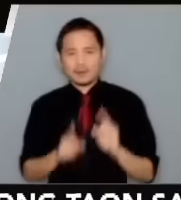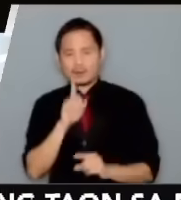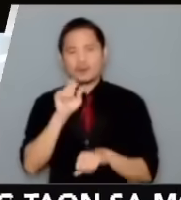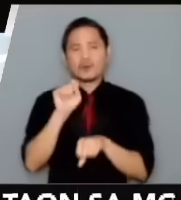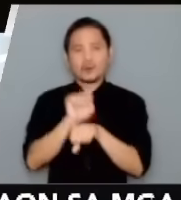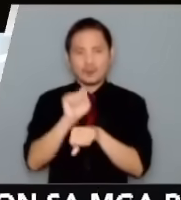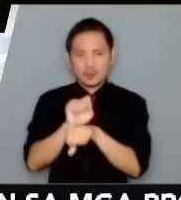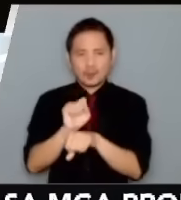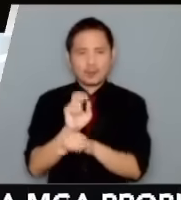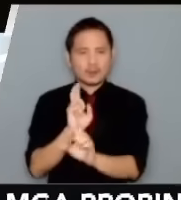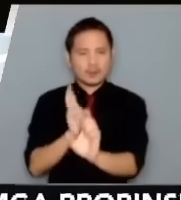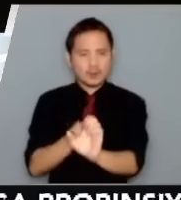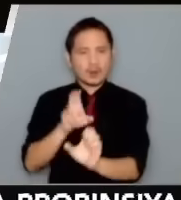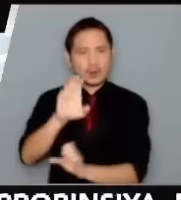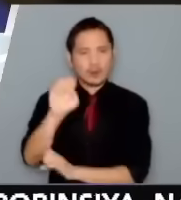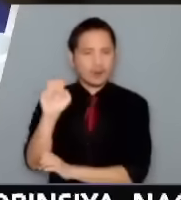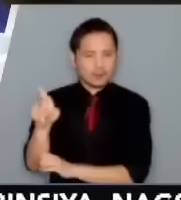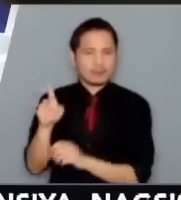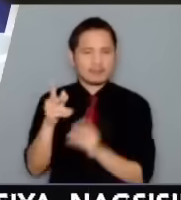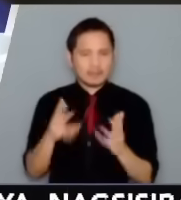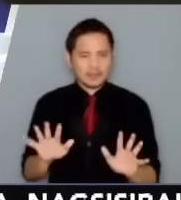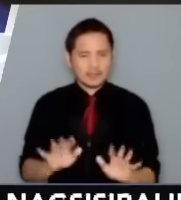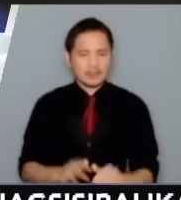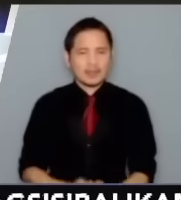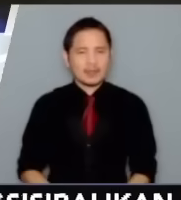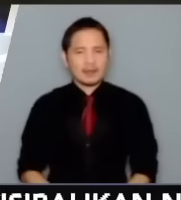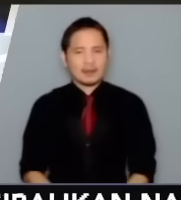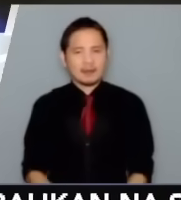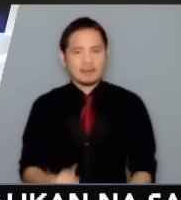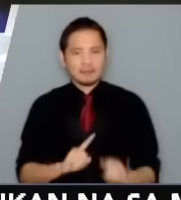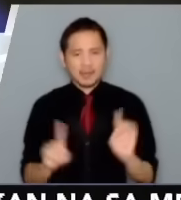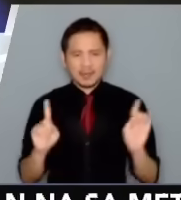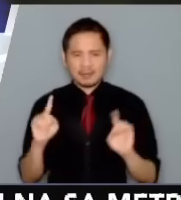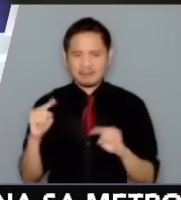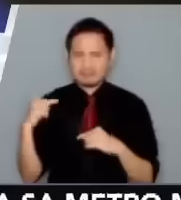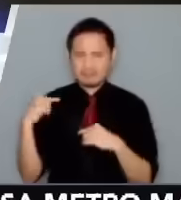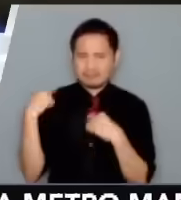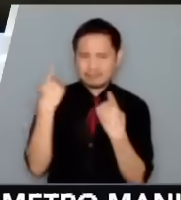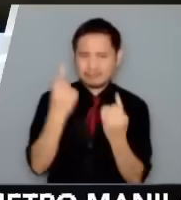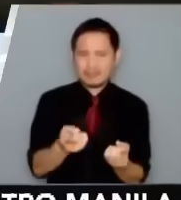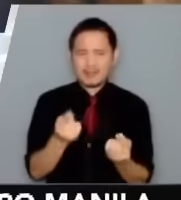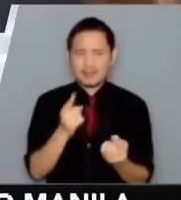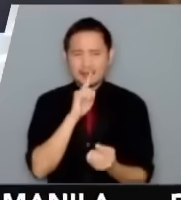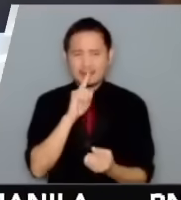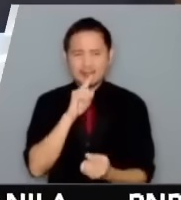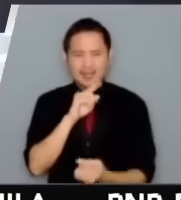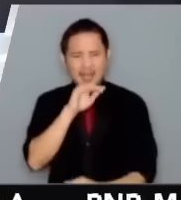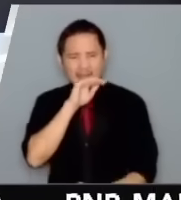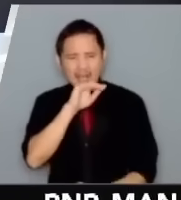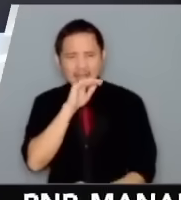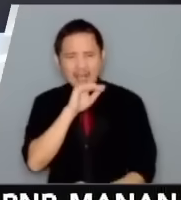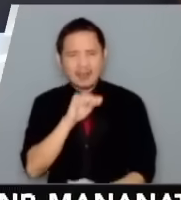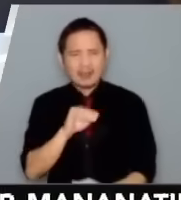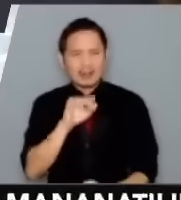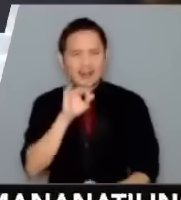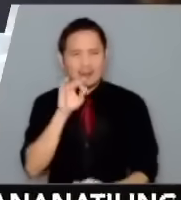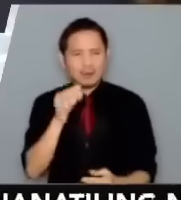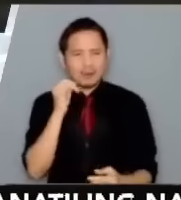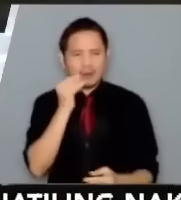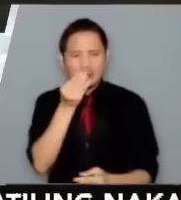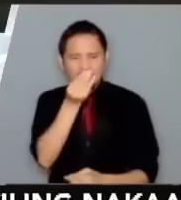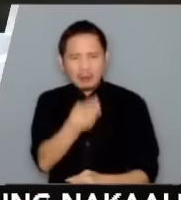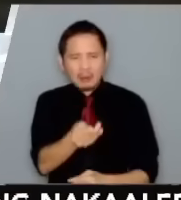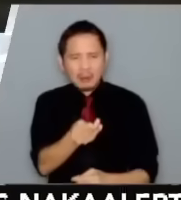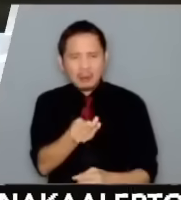ng kooperatiba. Yun nga lang, simula pa lang daw ito ng kanyang paghihirap. Mas maliit kasi ang inaasahan niyang makukuhang